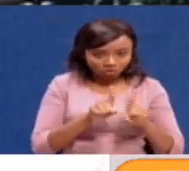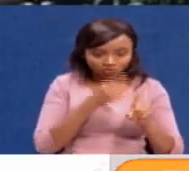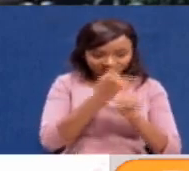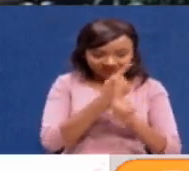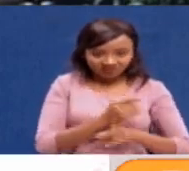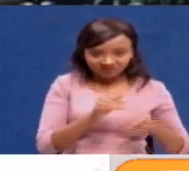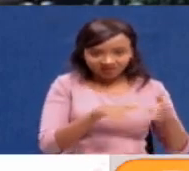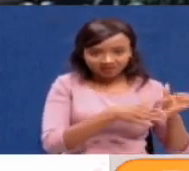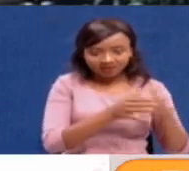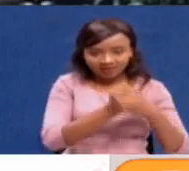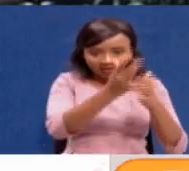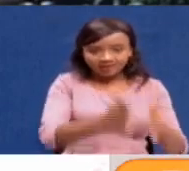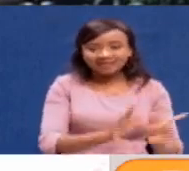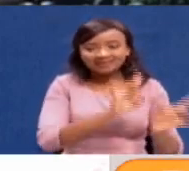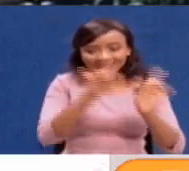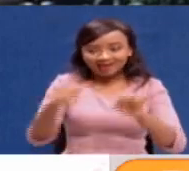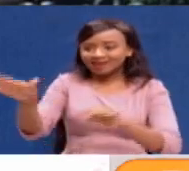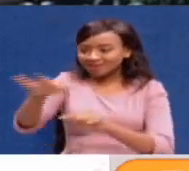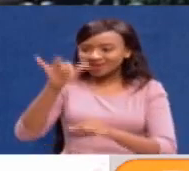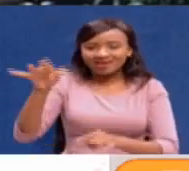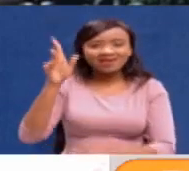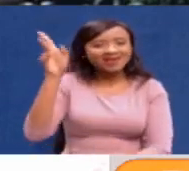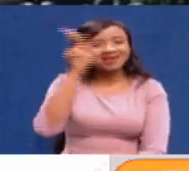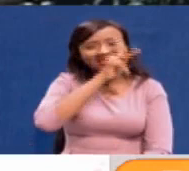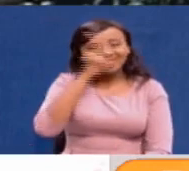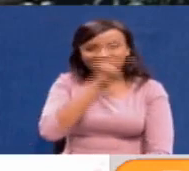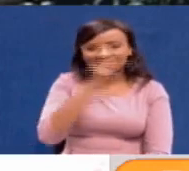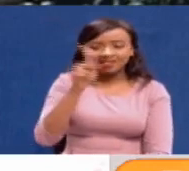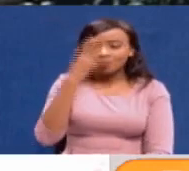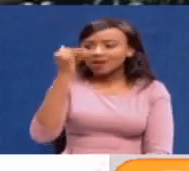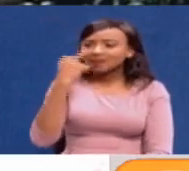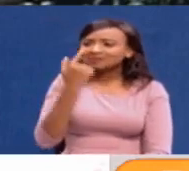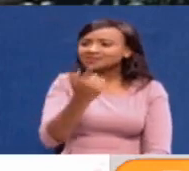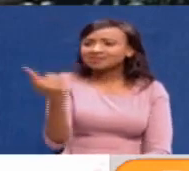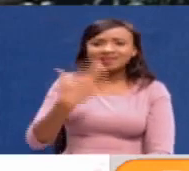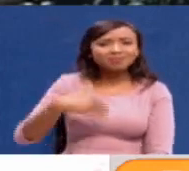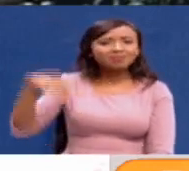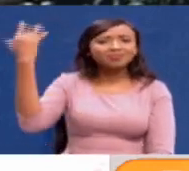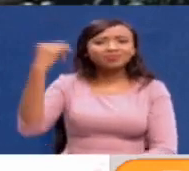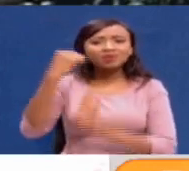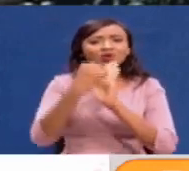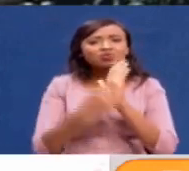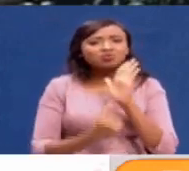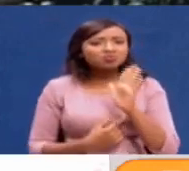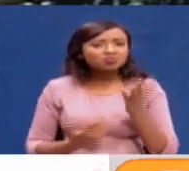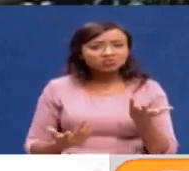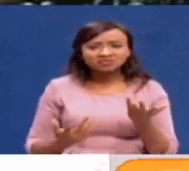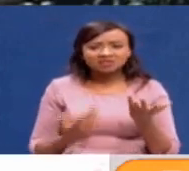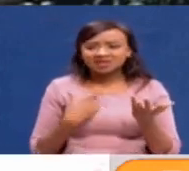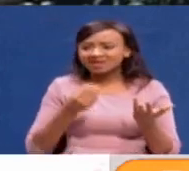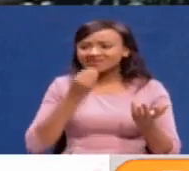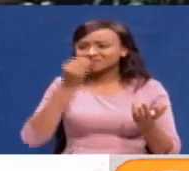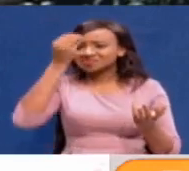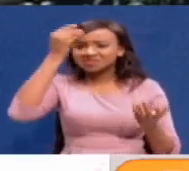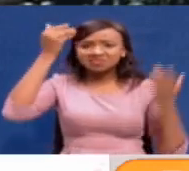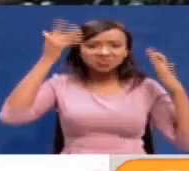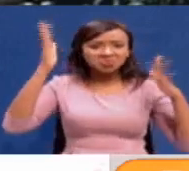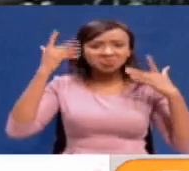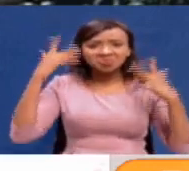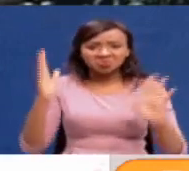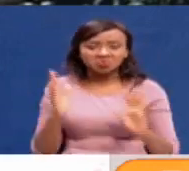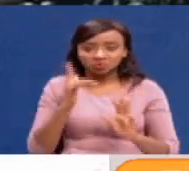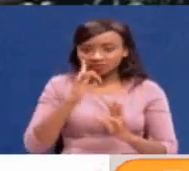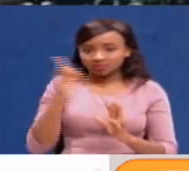walifika katika mji wa Kale na kufoka kutokana na kile kilichoonekana kama kukaidi amri na kujitia hamnazo kutoka kwa